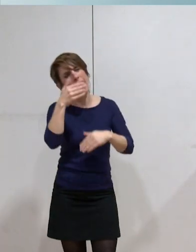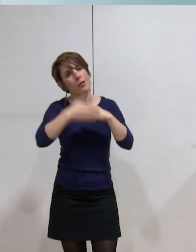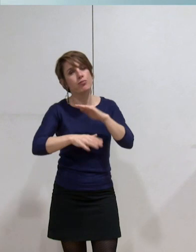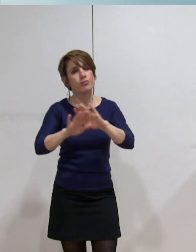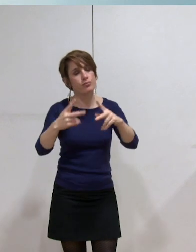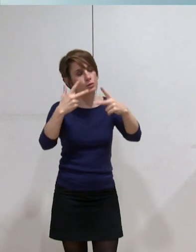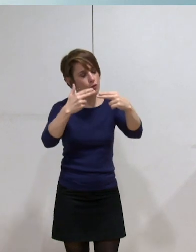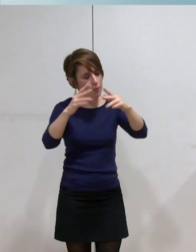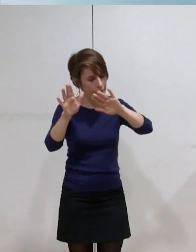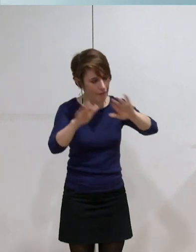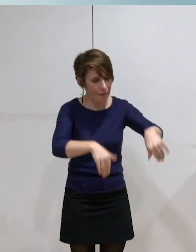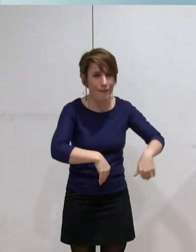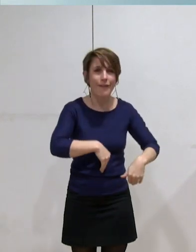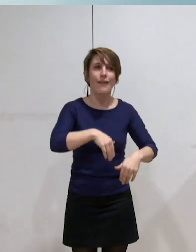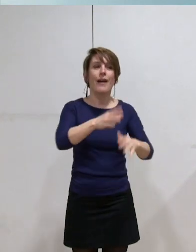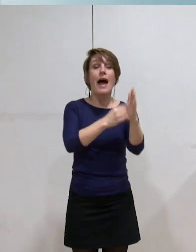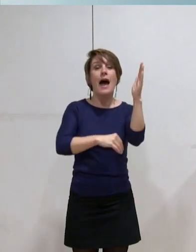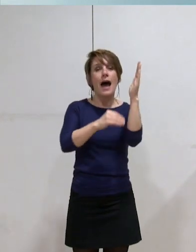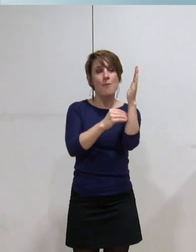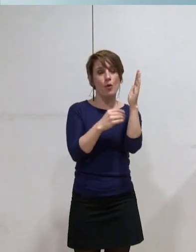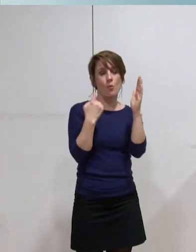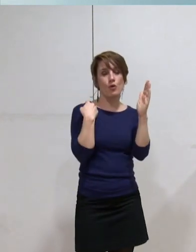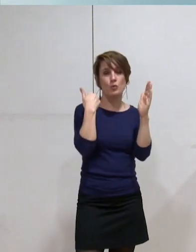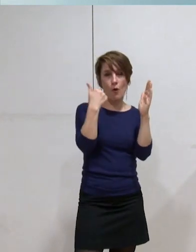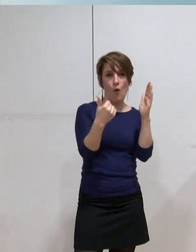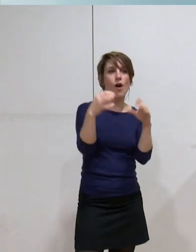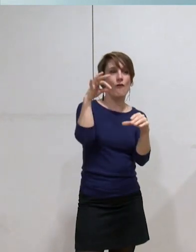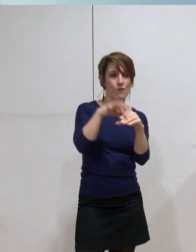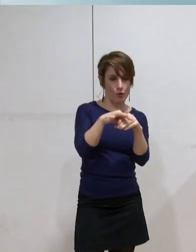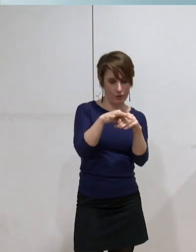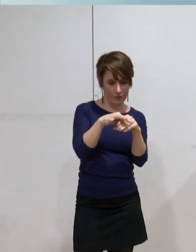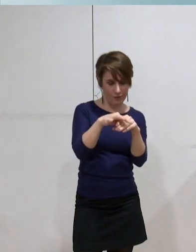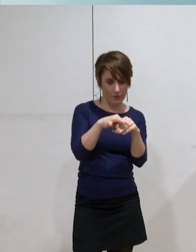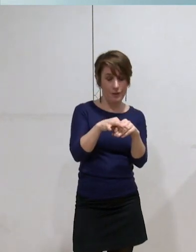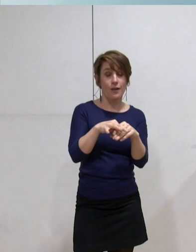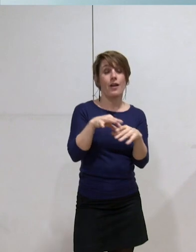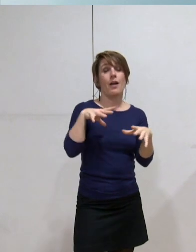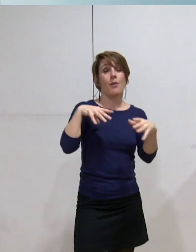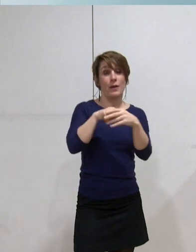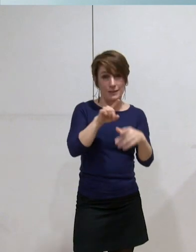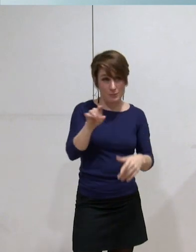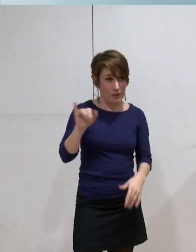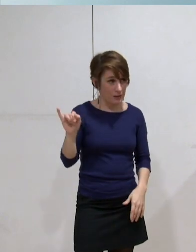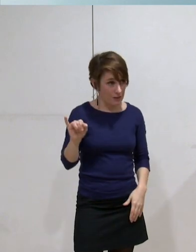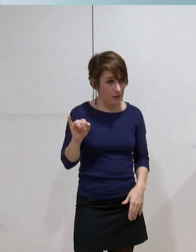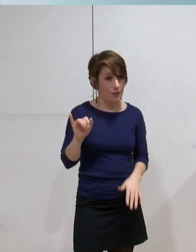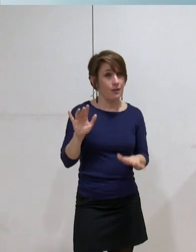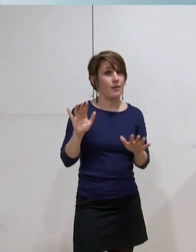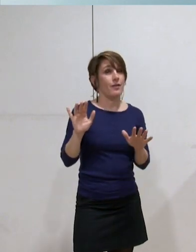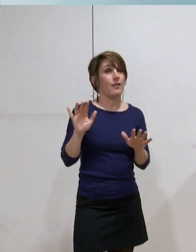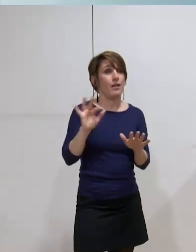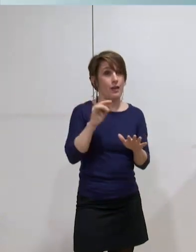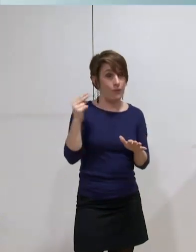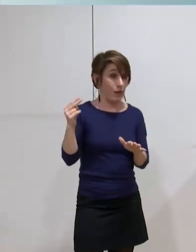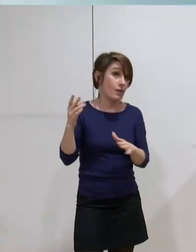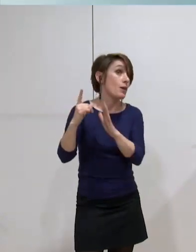je mets l'amendement donc numéro 1 au voix qui ne prend pas part au vote le Front